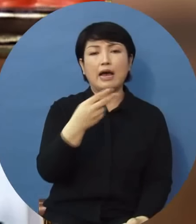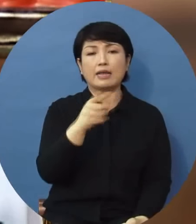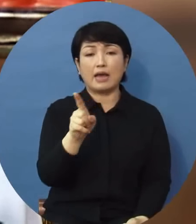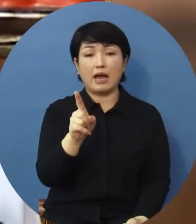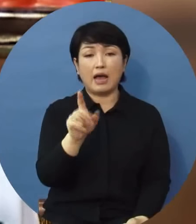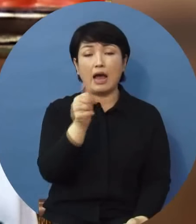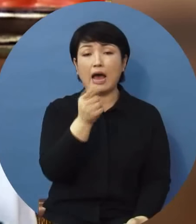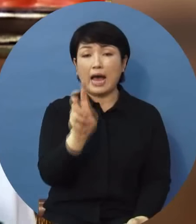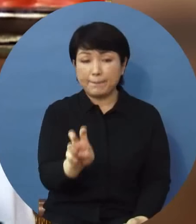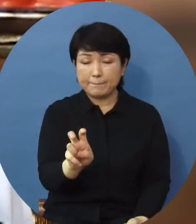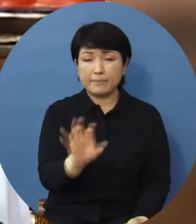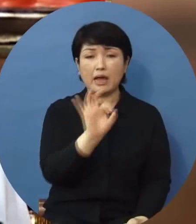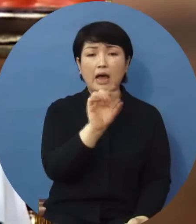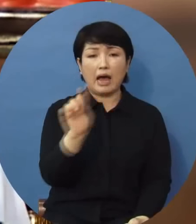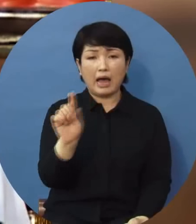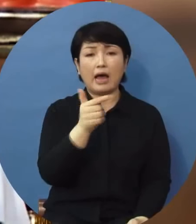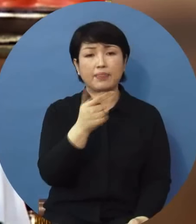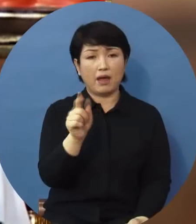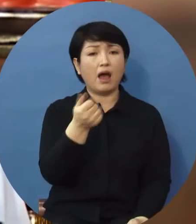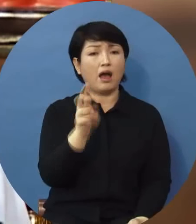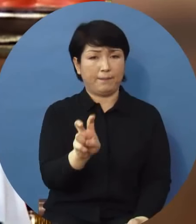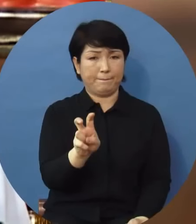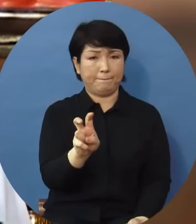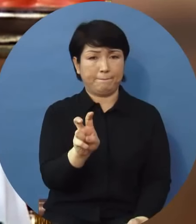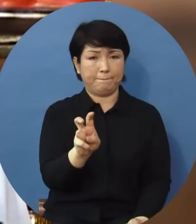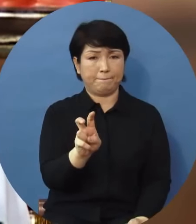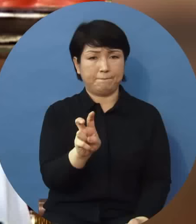사다함과 아나함이라고 말한다.